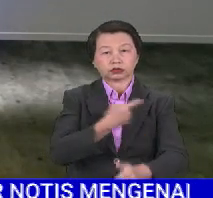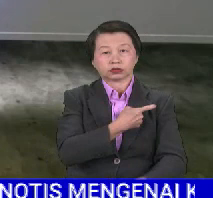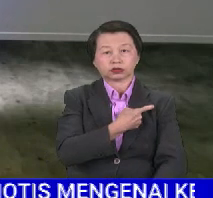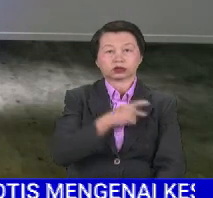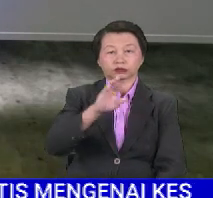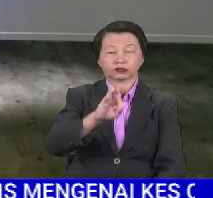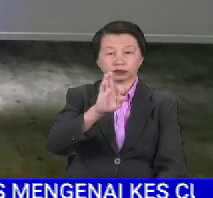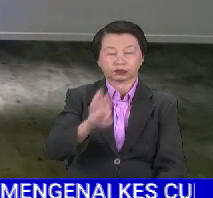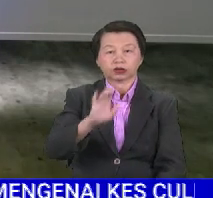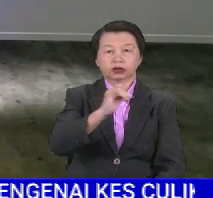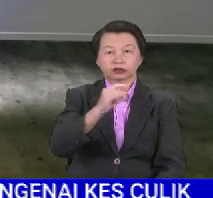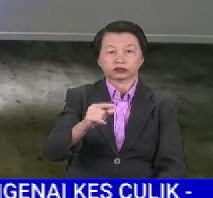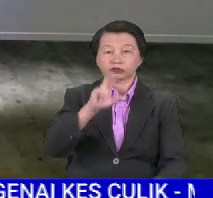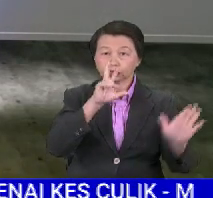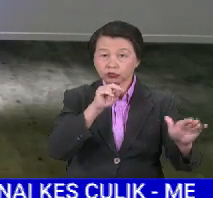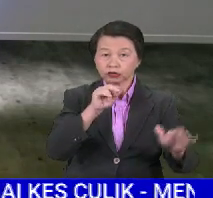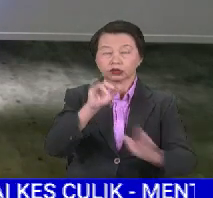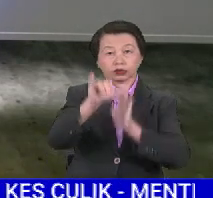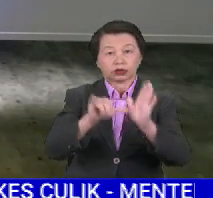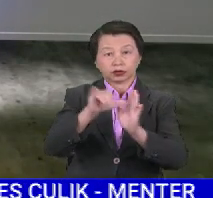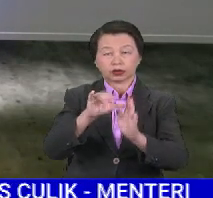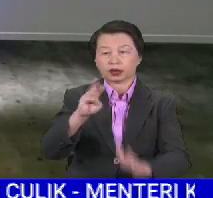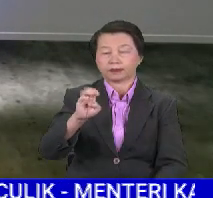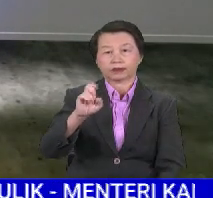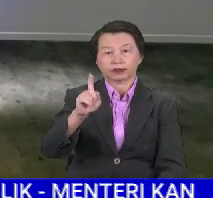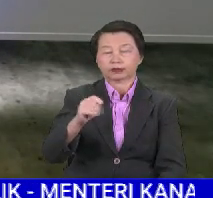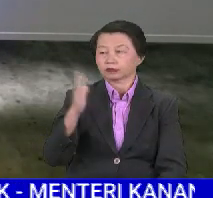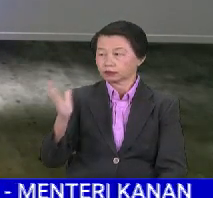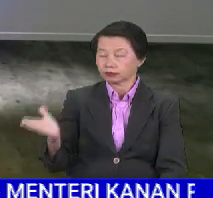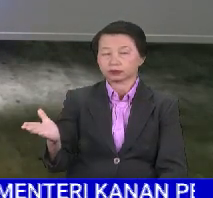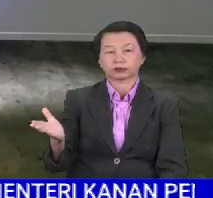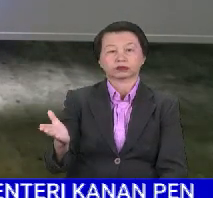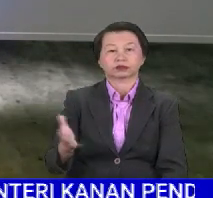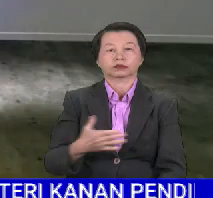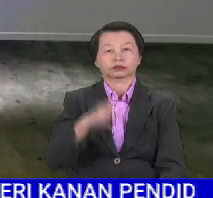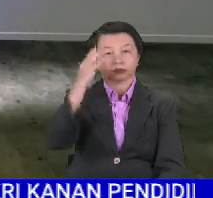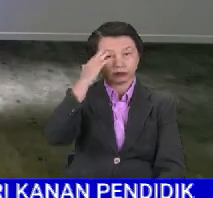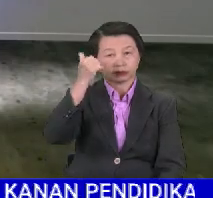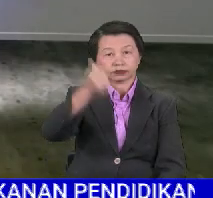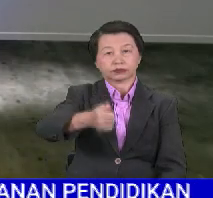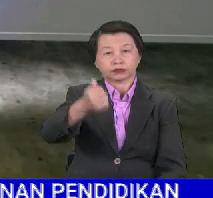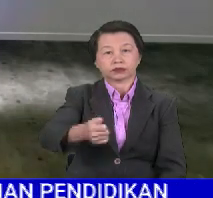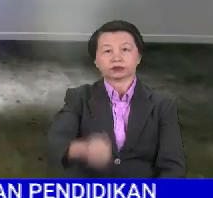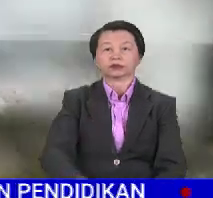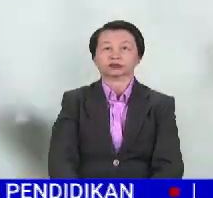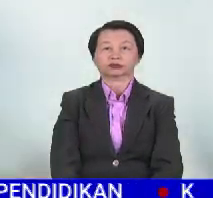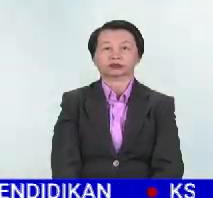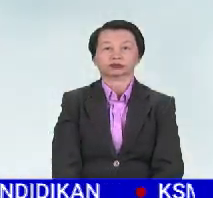laman Facebook, Instagram, Twitter dan juga YouTube Met Malaysia. Saya Khairatun Nisa Shamsuddin. Assalamualaikum.